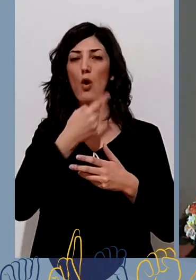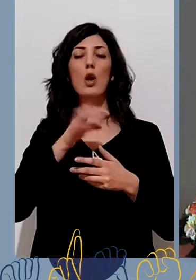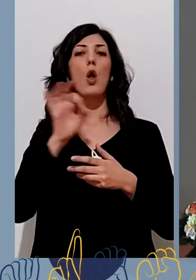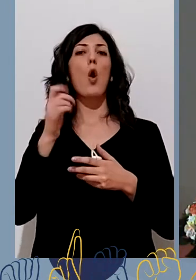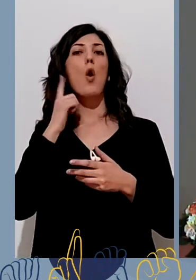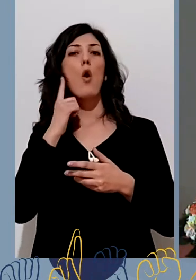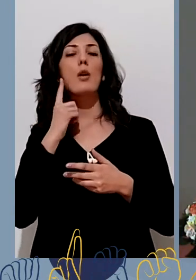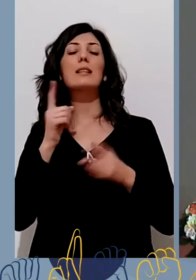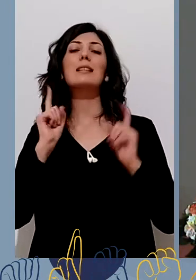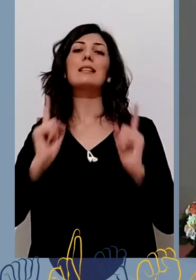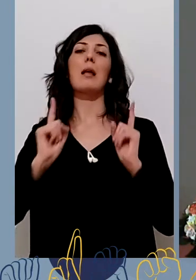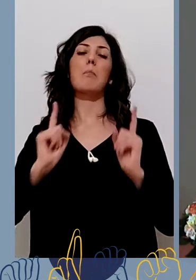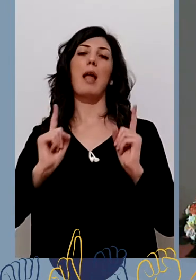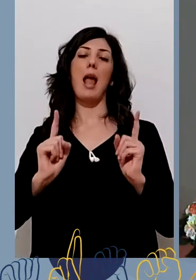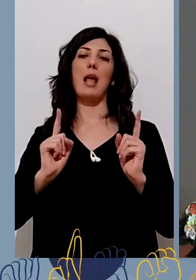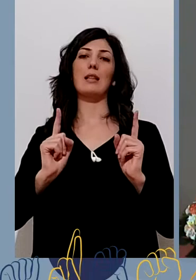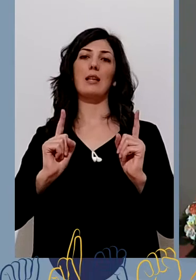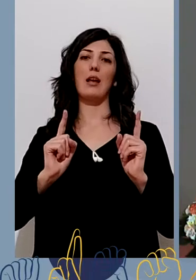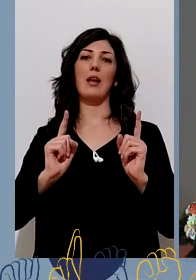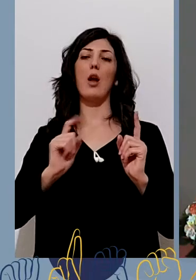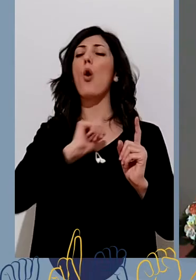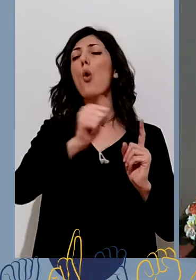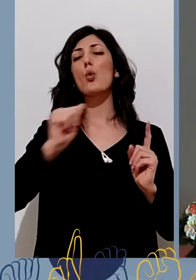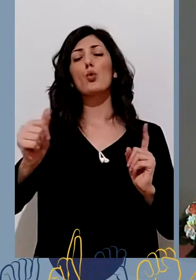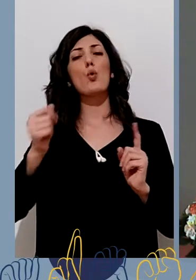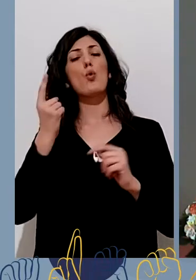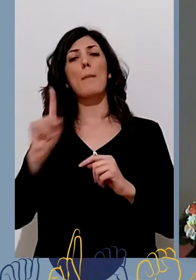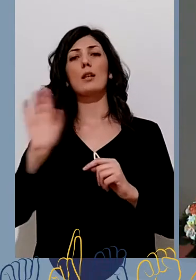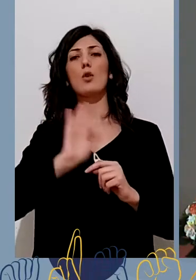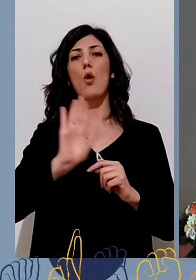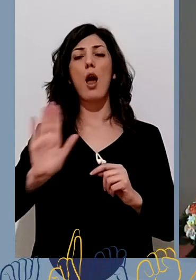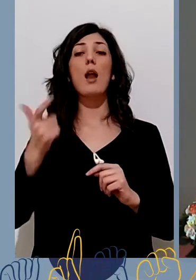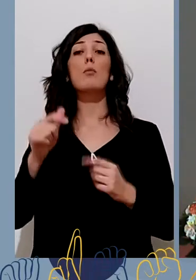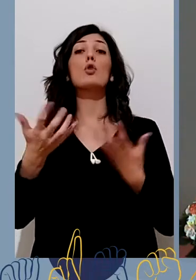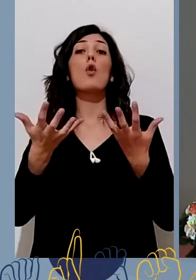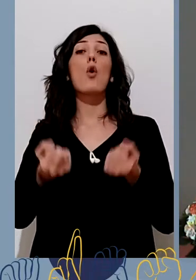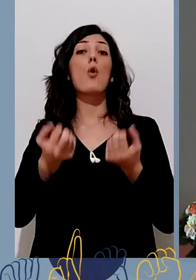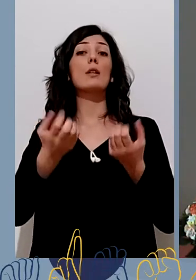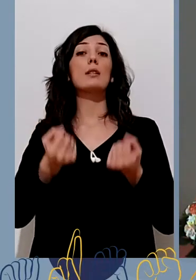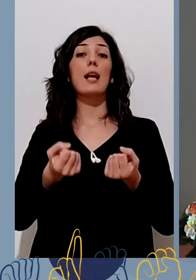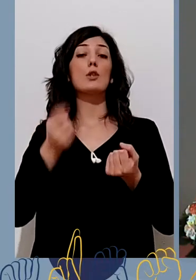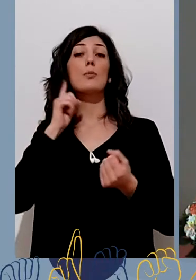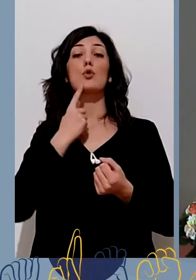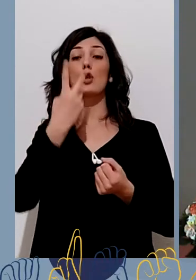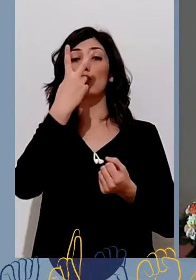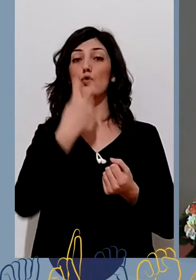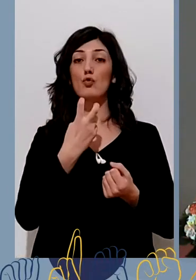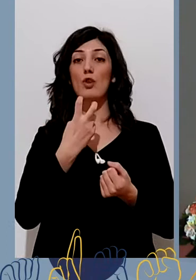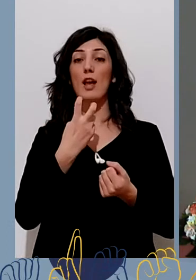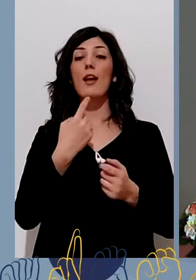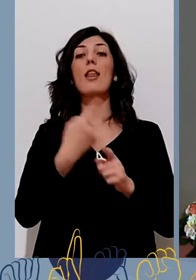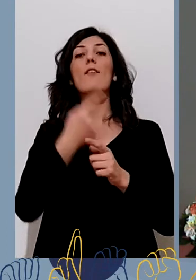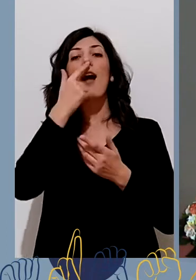globale, che del contesto in cui vive la persona sordoceca, si può adattare,